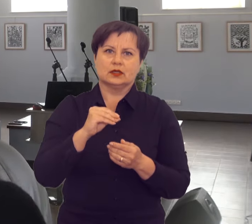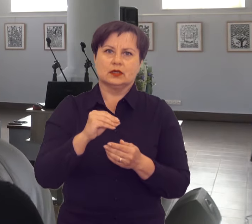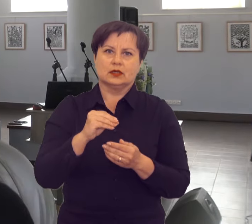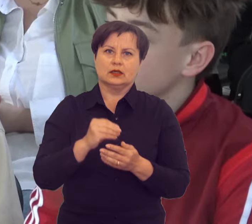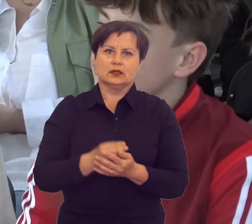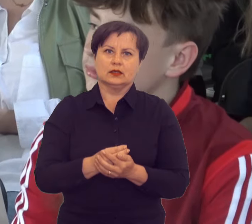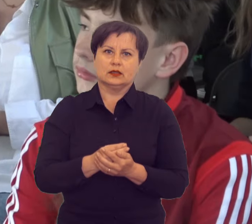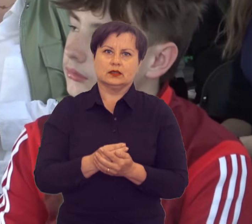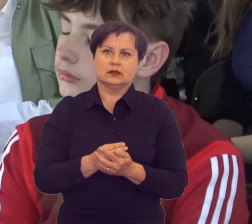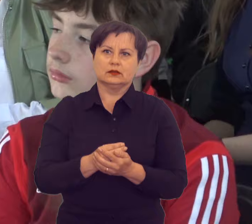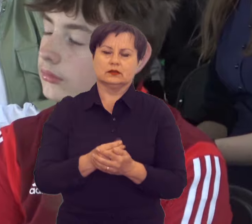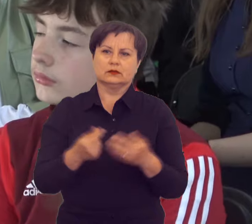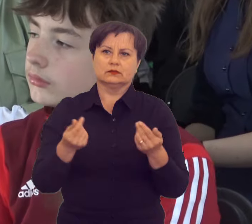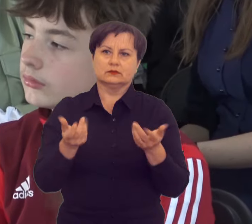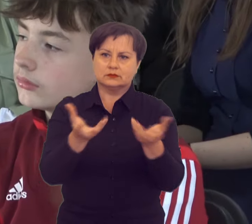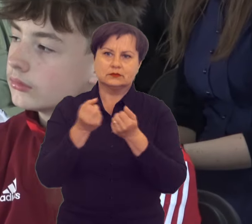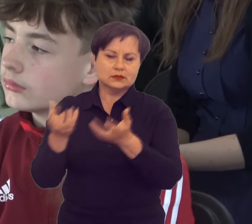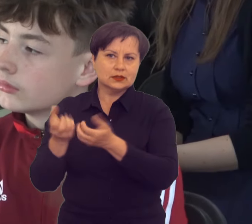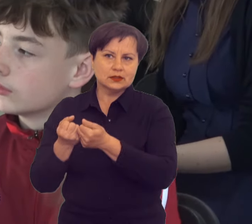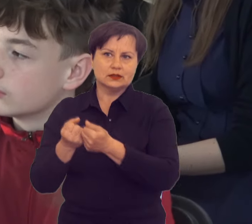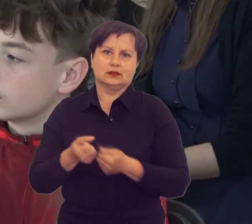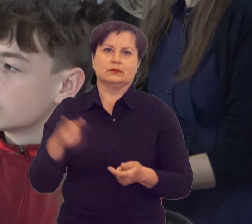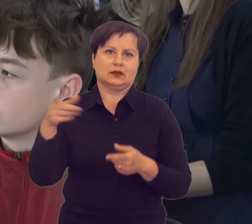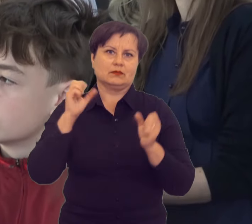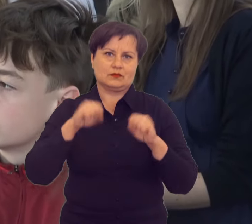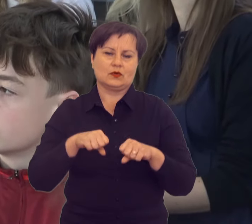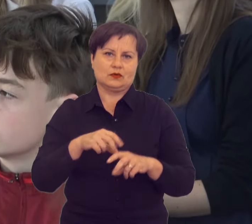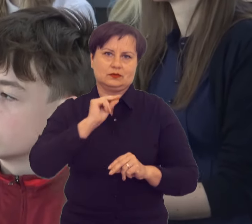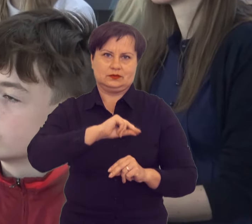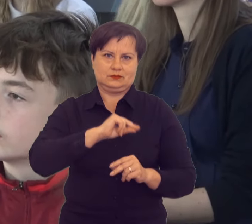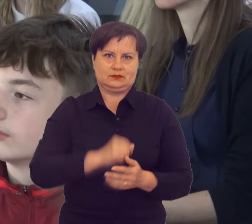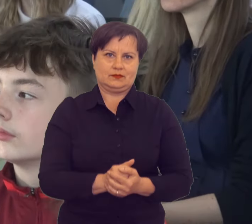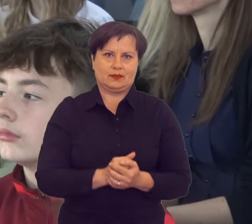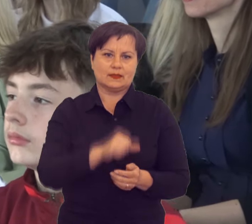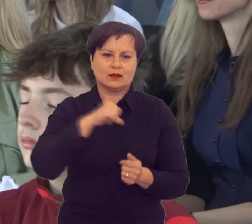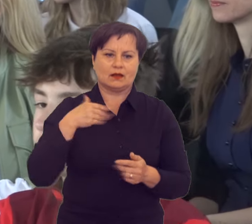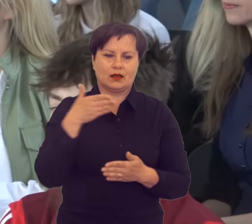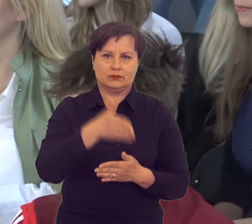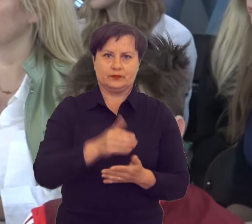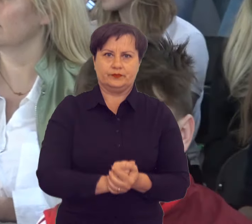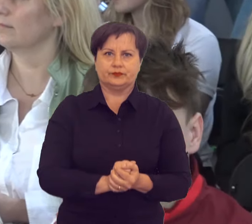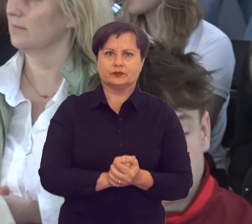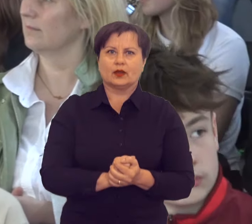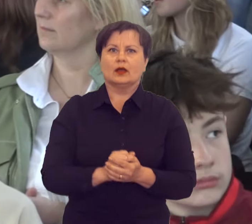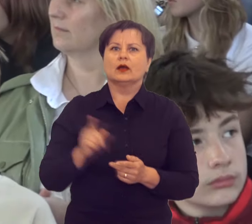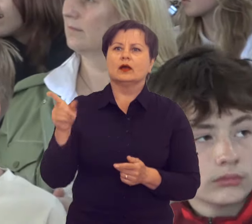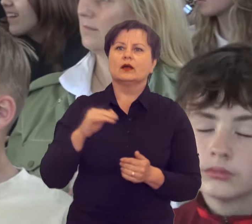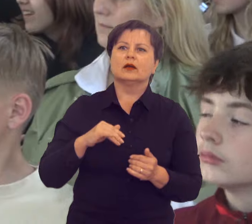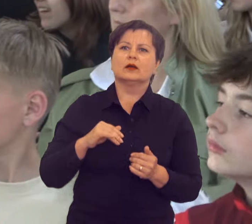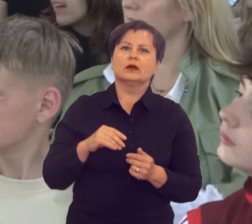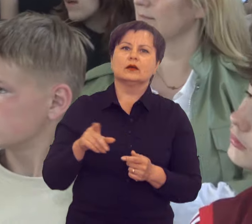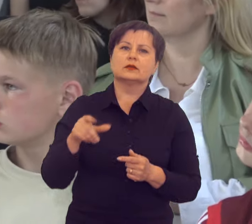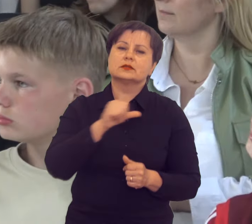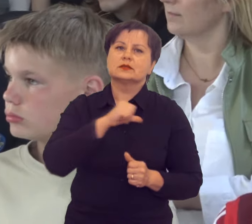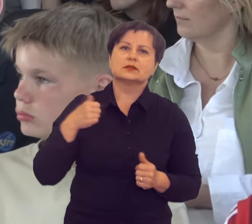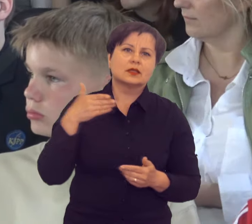visi priema, nori jaunimą įveiklinti ir kad jie turėtų ką veikti ir šiaip. Kodėl savanoriaujat?